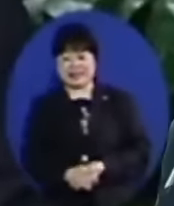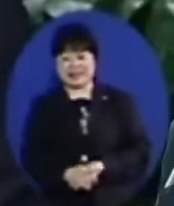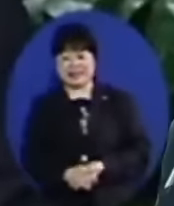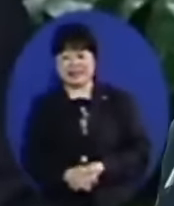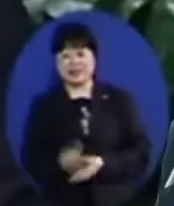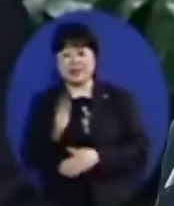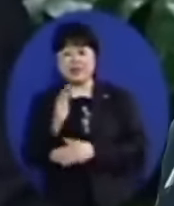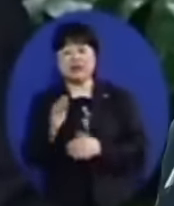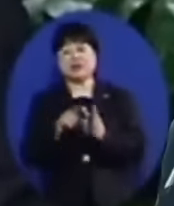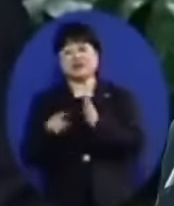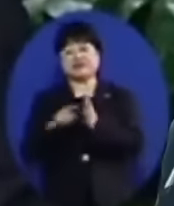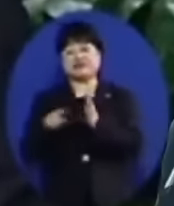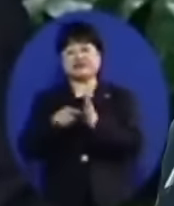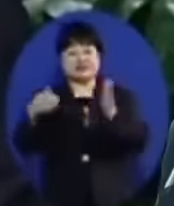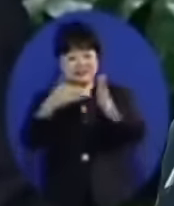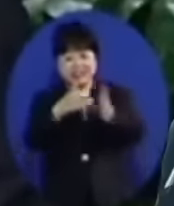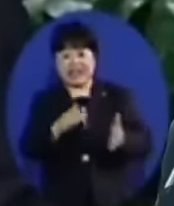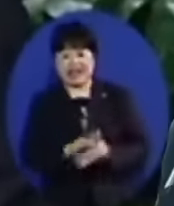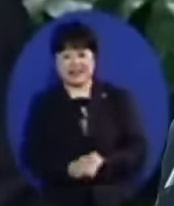이야기만 듣고 그냥 지나가는 것입니다.